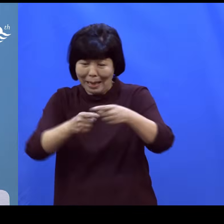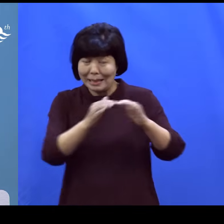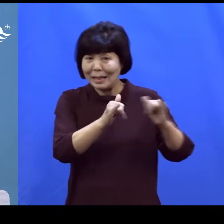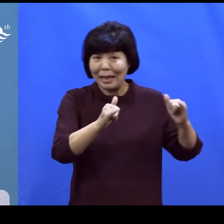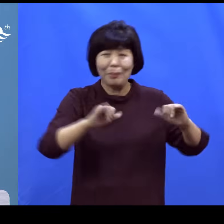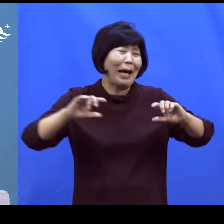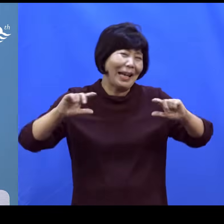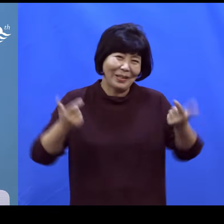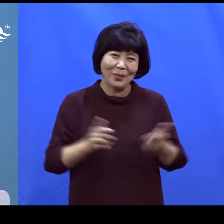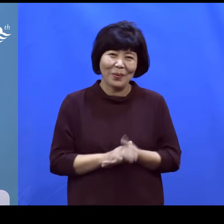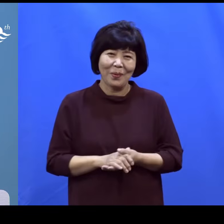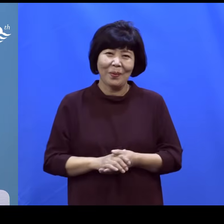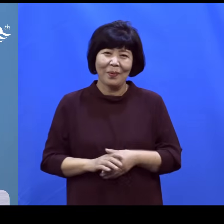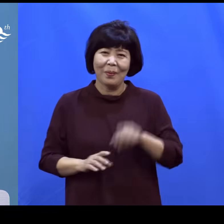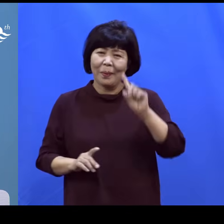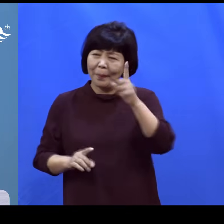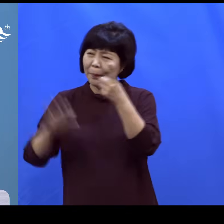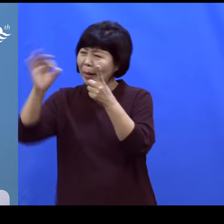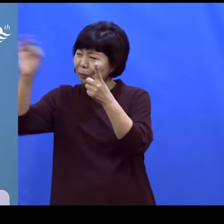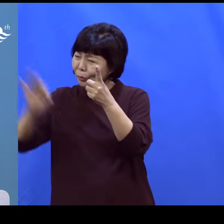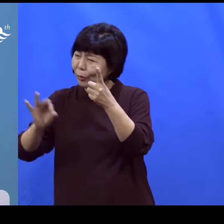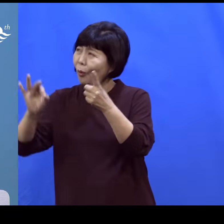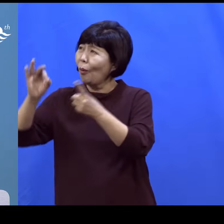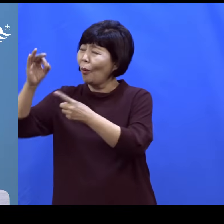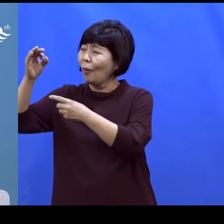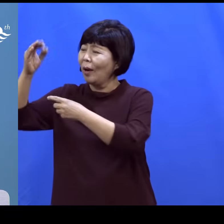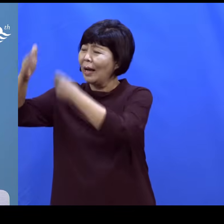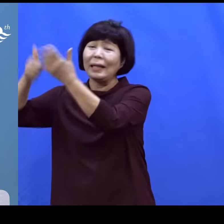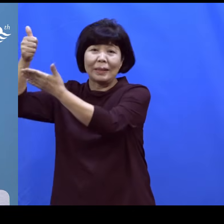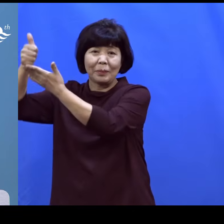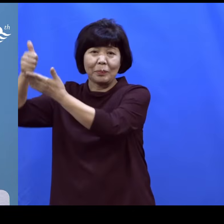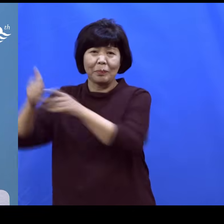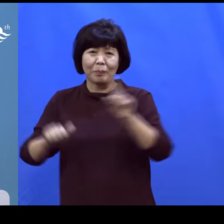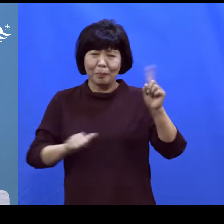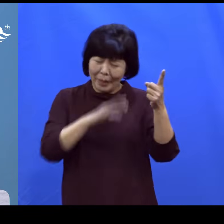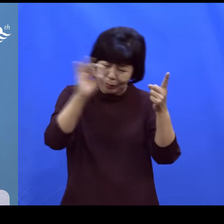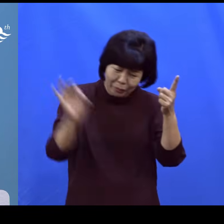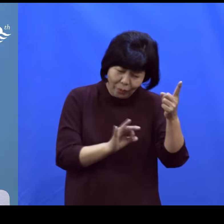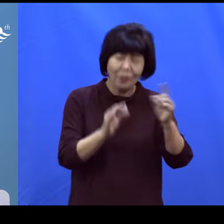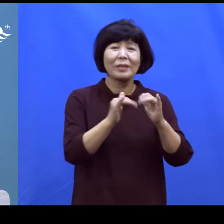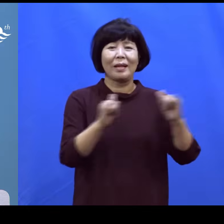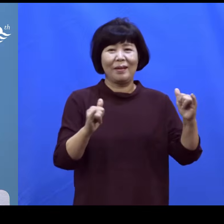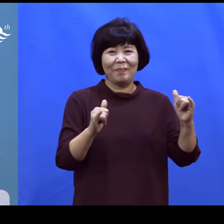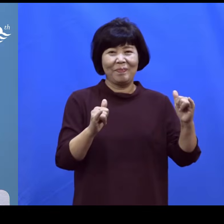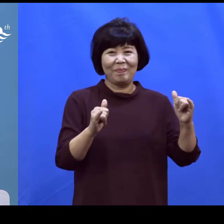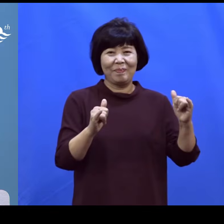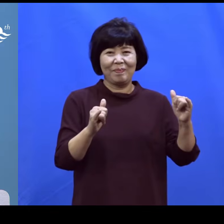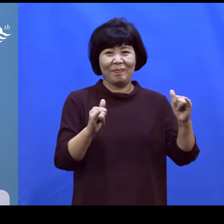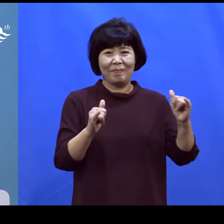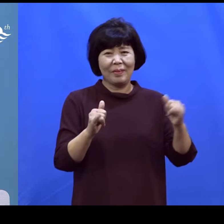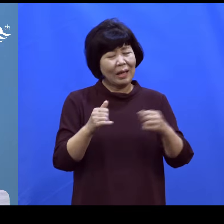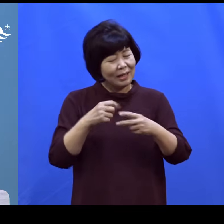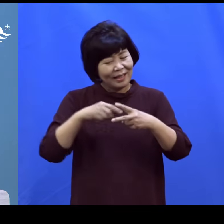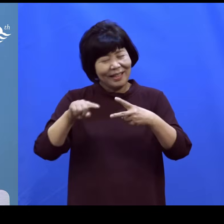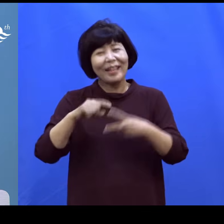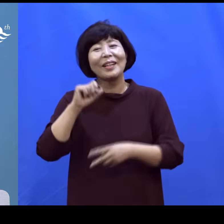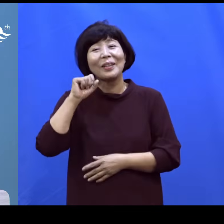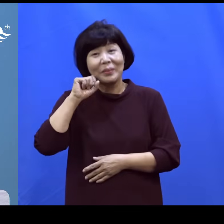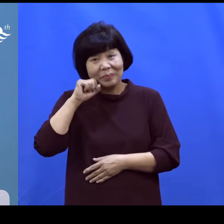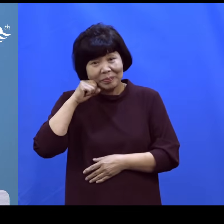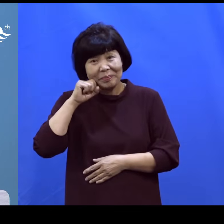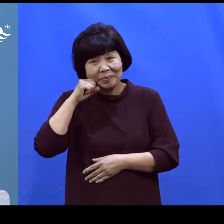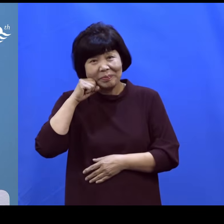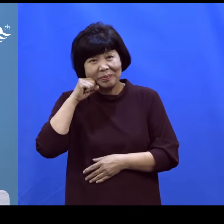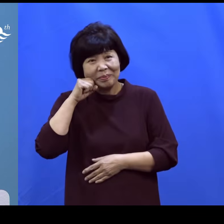50%는 인간이 아니고 100% 하나님이고 100% 인간이고, 이게 이해할 수 없는,